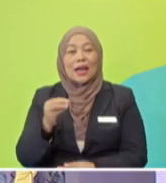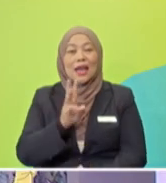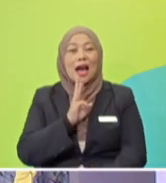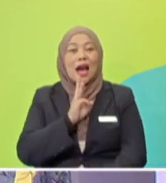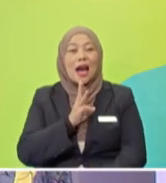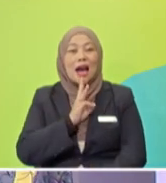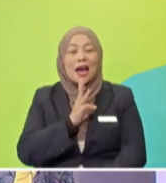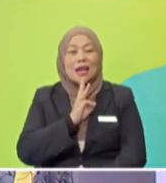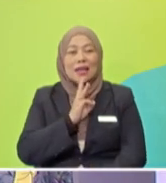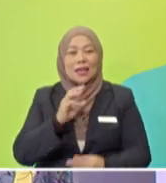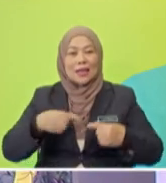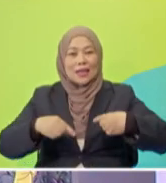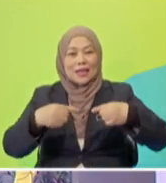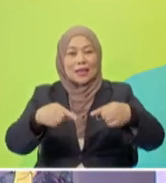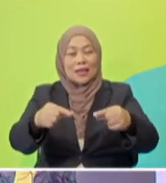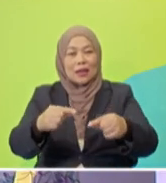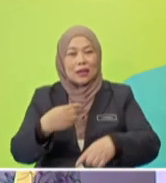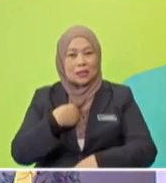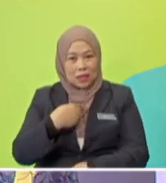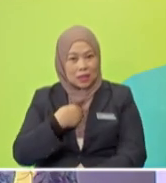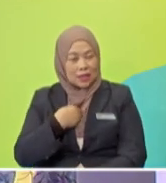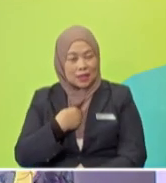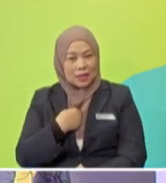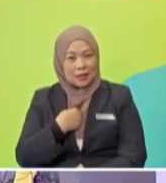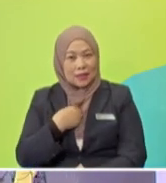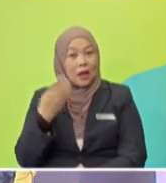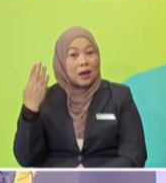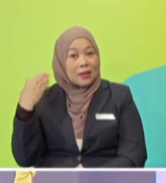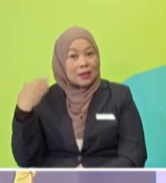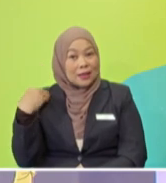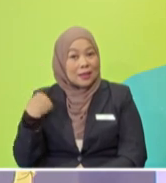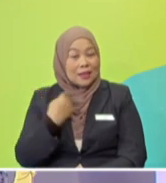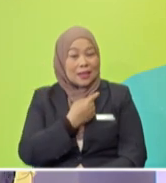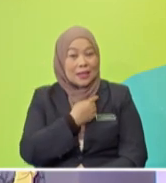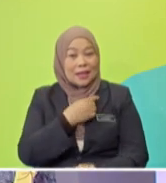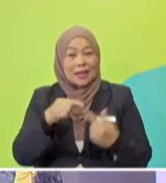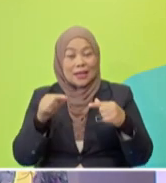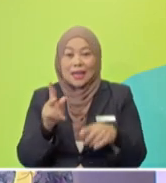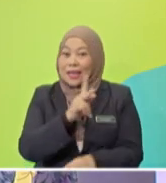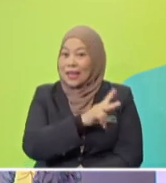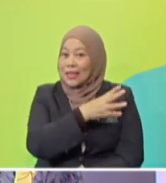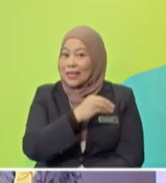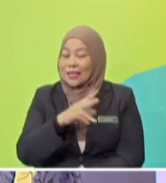bergerak dengan sendiri tadi kita udah bergerak sama-sama ke kanan